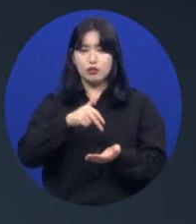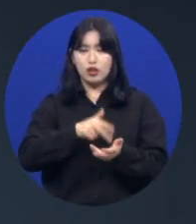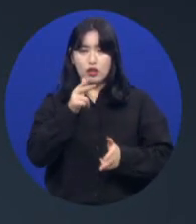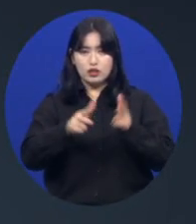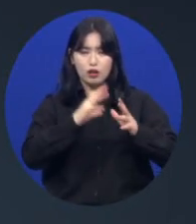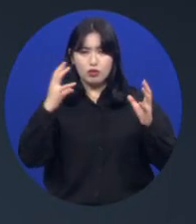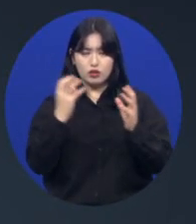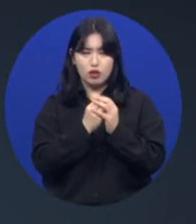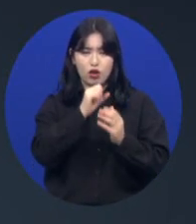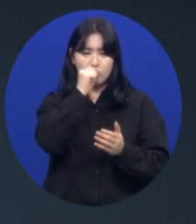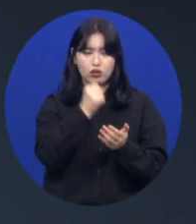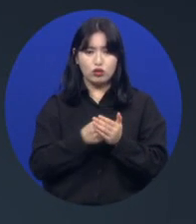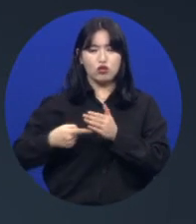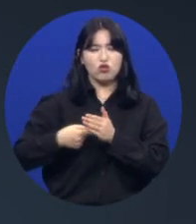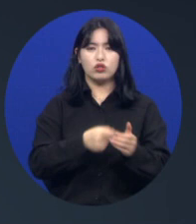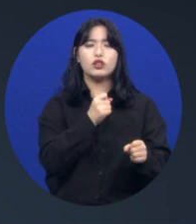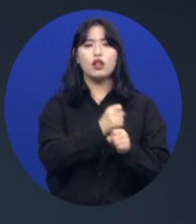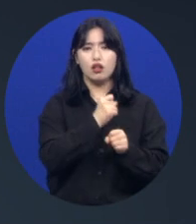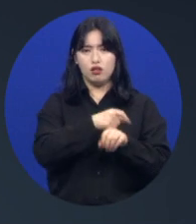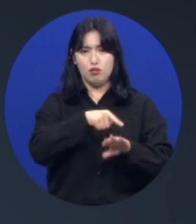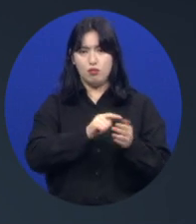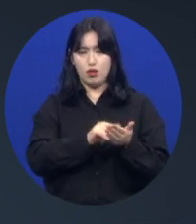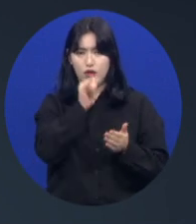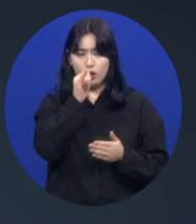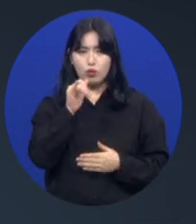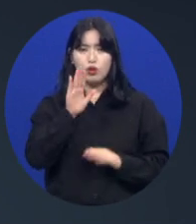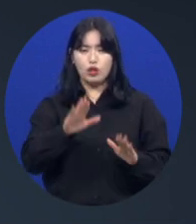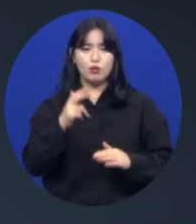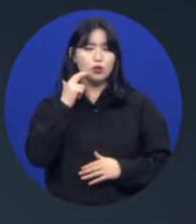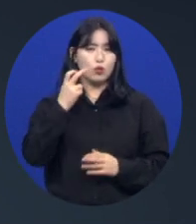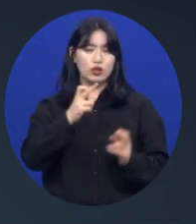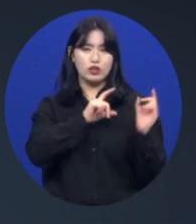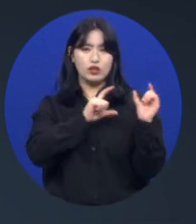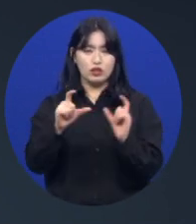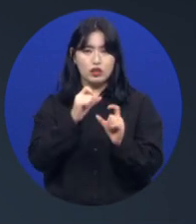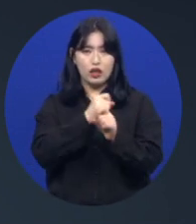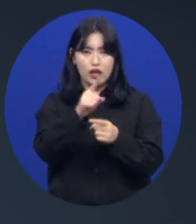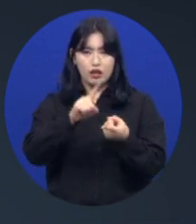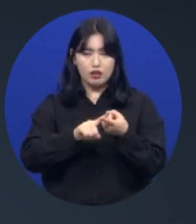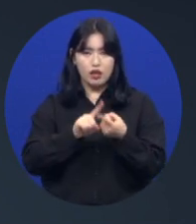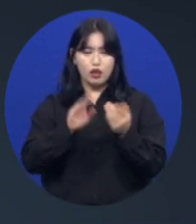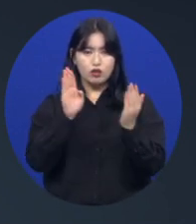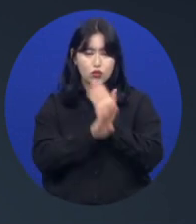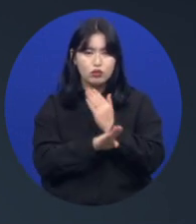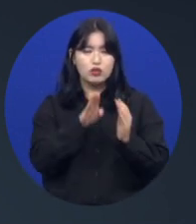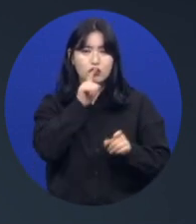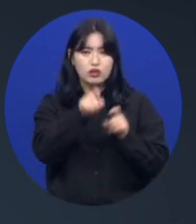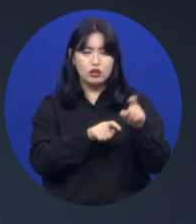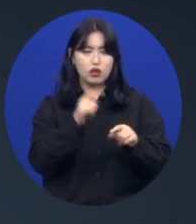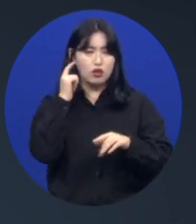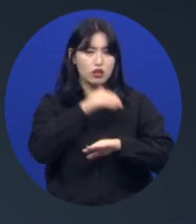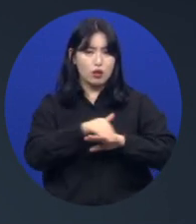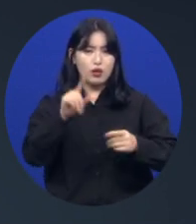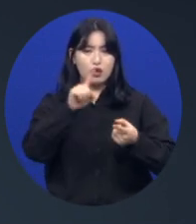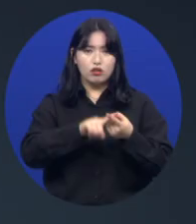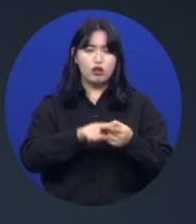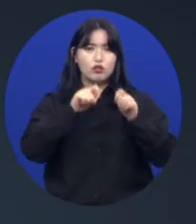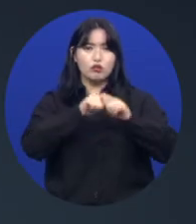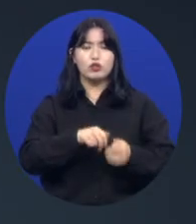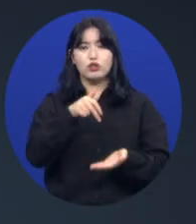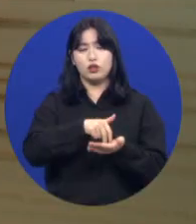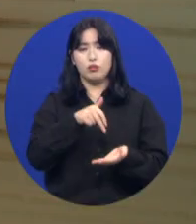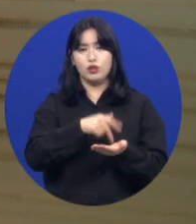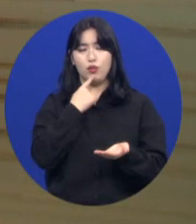사업을 정상적으로 추진하겠다면서도 이번 송악선언 실천 조치에 대해서는 구체적인 입장이 없다고